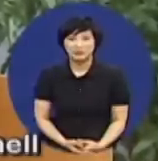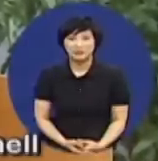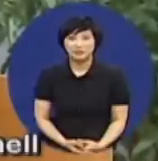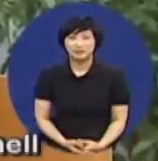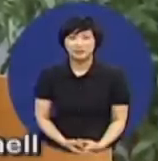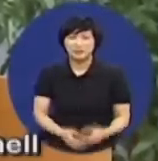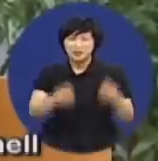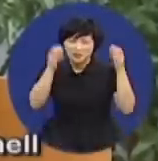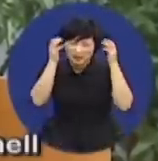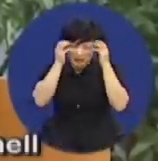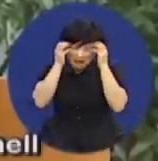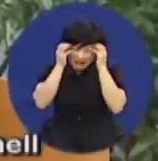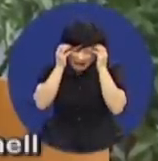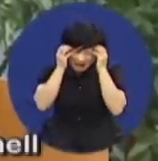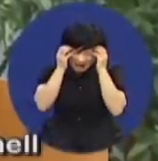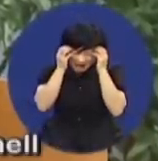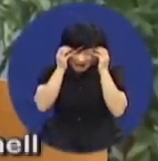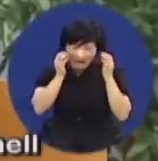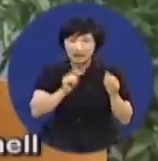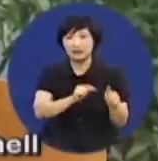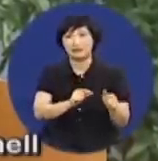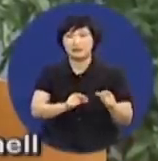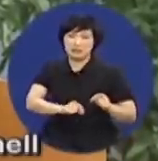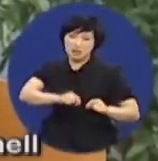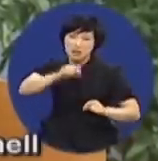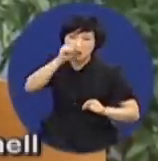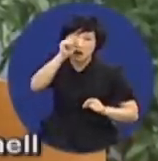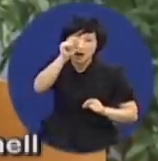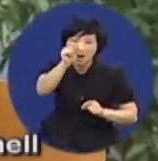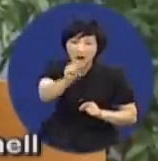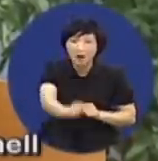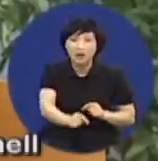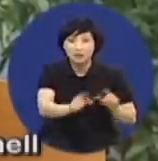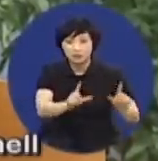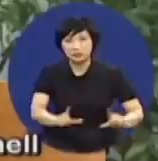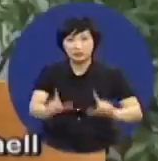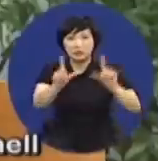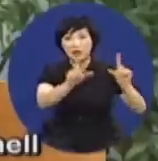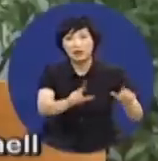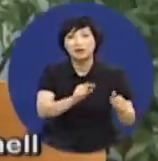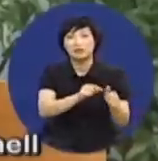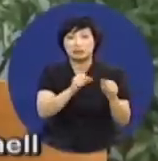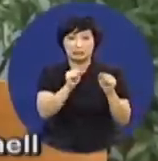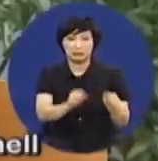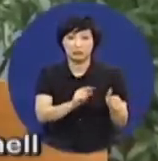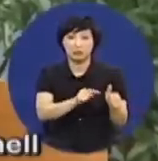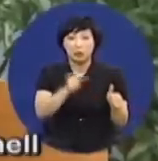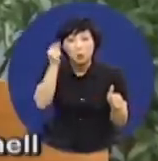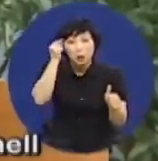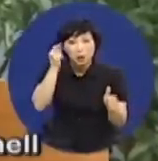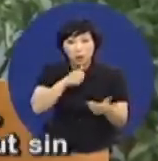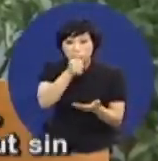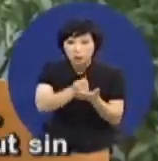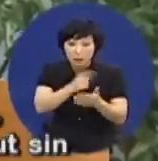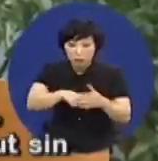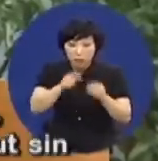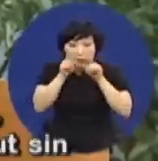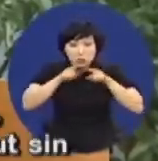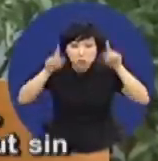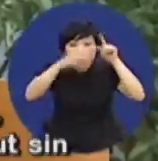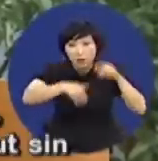このような苦痛から永遠に自分の苦しみの中で生きるところが地獄です。